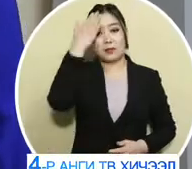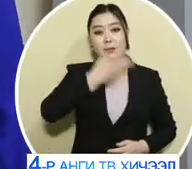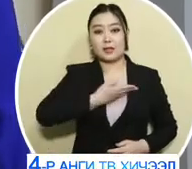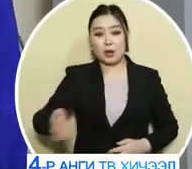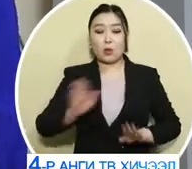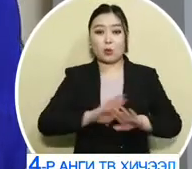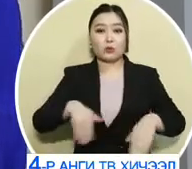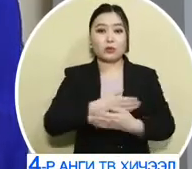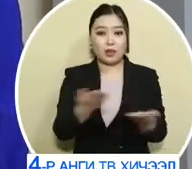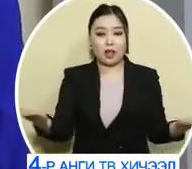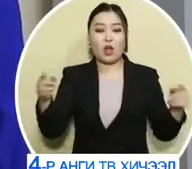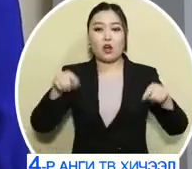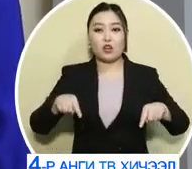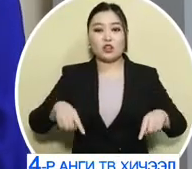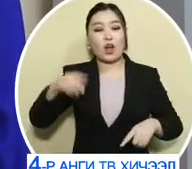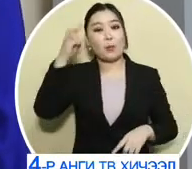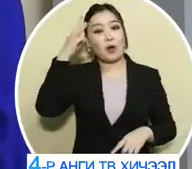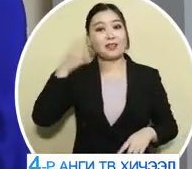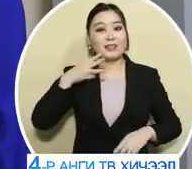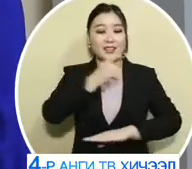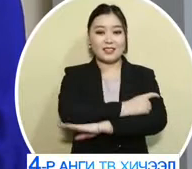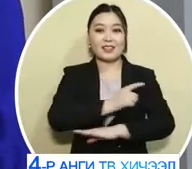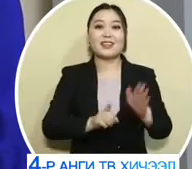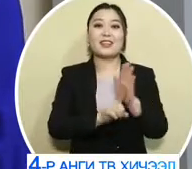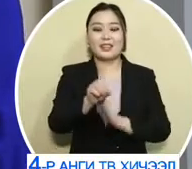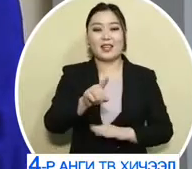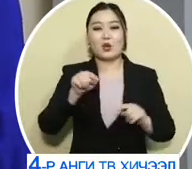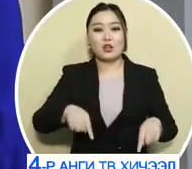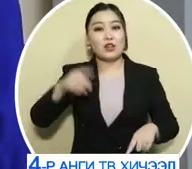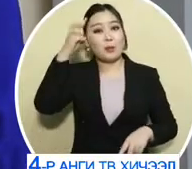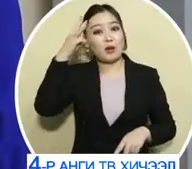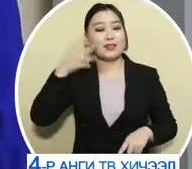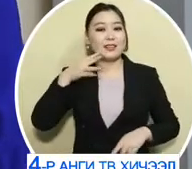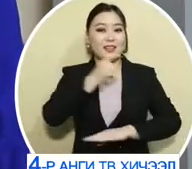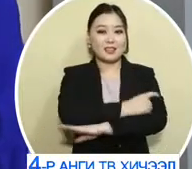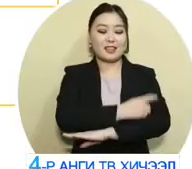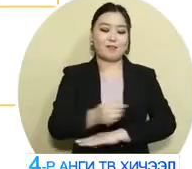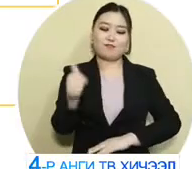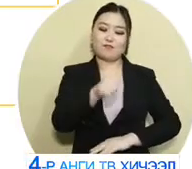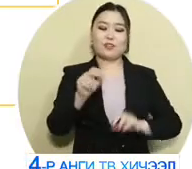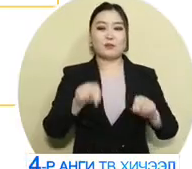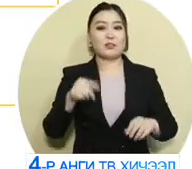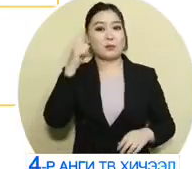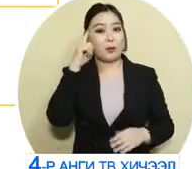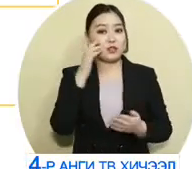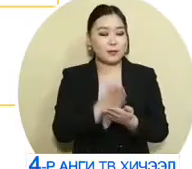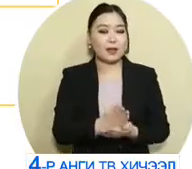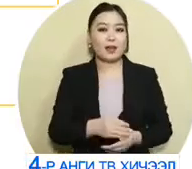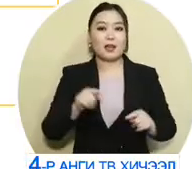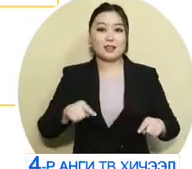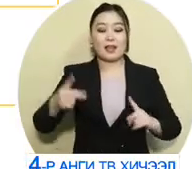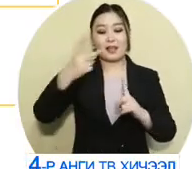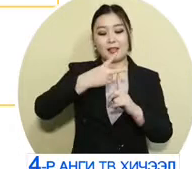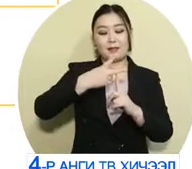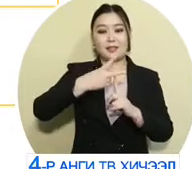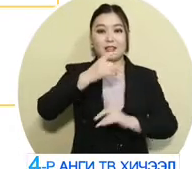Сайн байцгаана уу хүүхдүүдээ. Өнөөдрийнхөө Монгол хэлний хичээлийг эхлэе. Өнөөдрийнхөө Монгол хэлний хичээл бэлтгэсэн байх гэж бодож байна. За ингээд тэлээ хичээлийнхаа